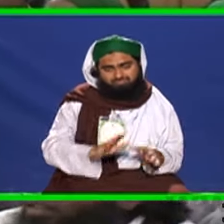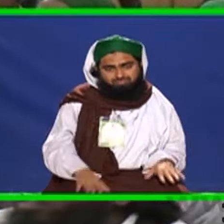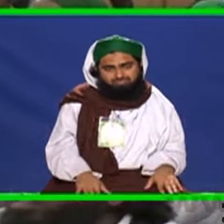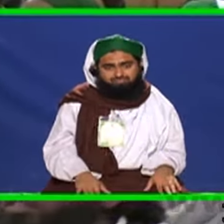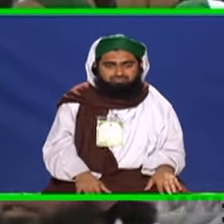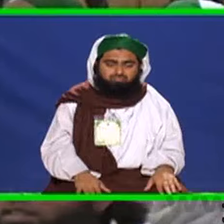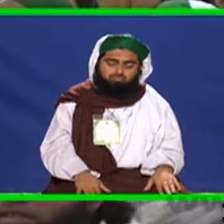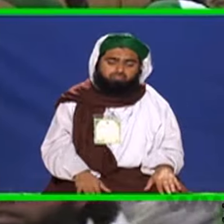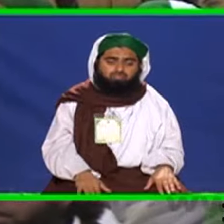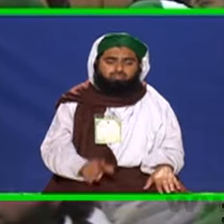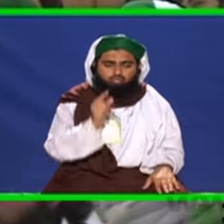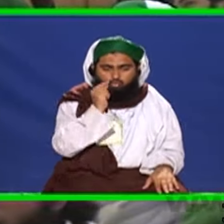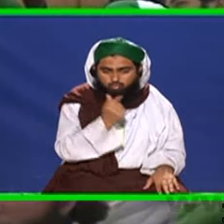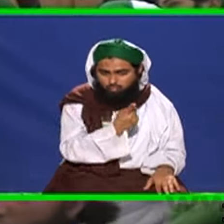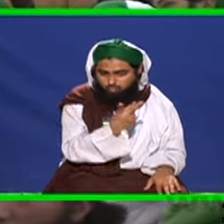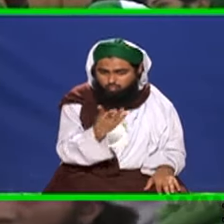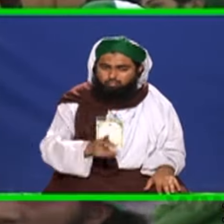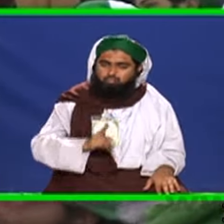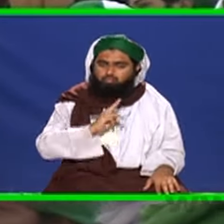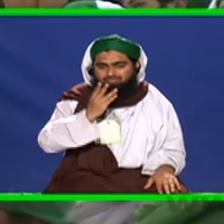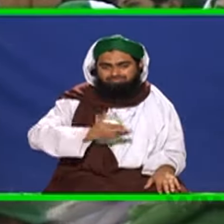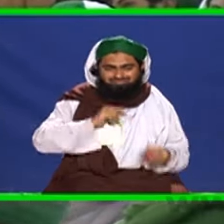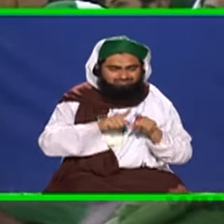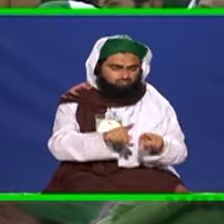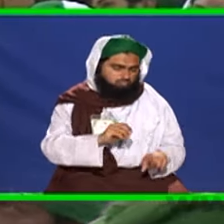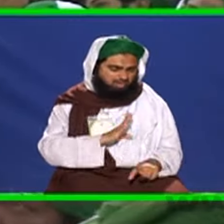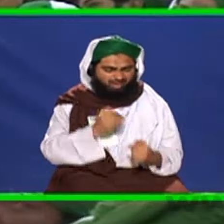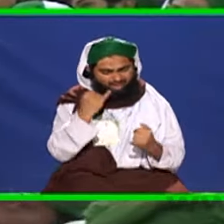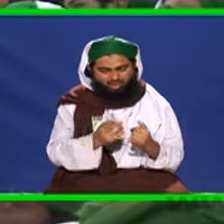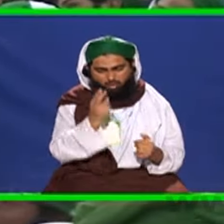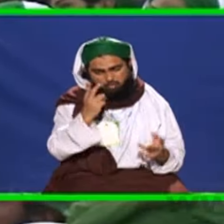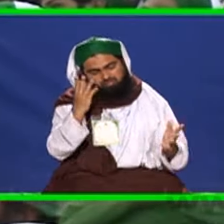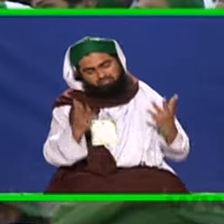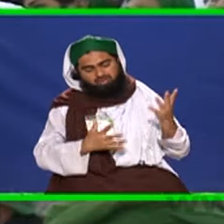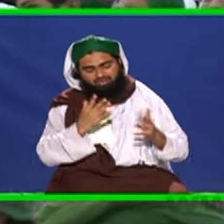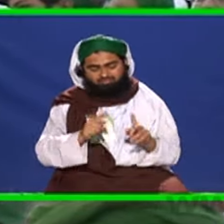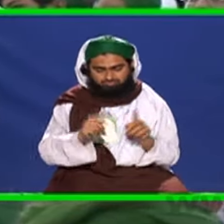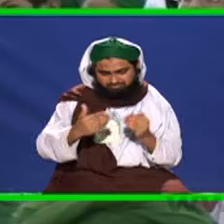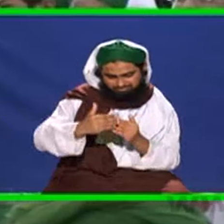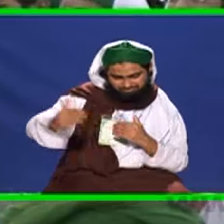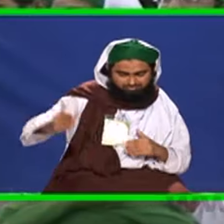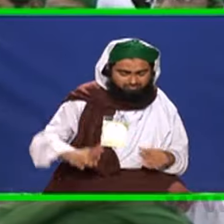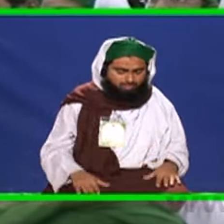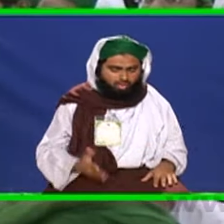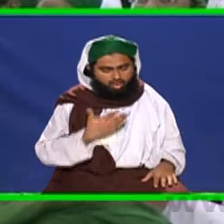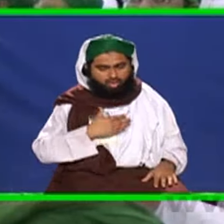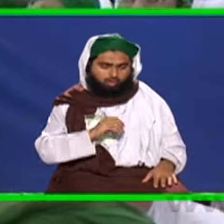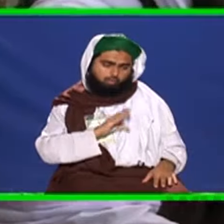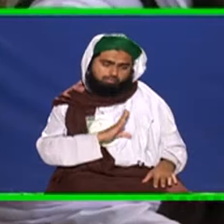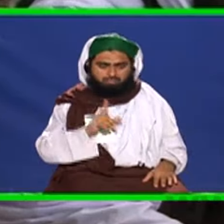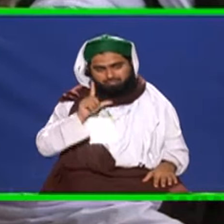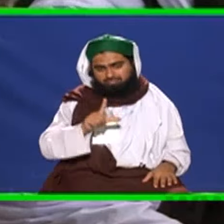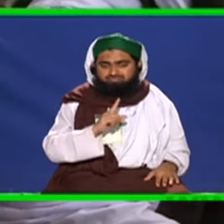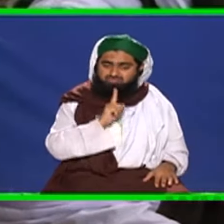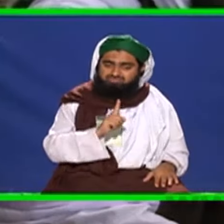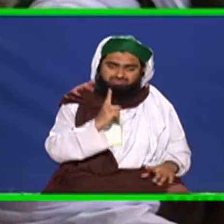یہ بھی بہت بڑی بات ہے. ان لوگوں سے تو ہم الگ ہو جائیں گے جو ماشاء اللہ سنتوں سے نفرت کرتے ہیں, دور بھاگتے ہیں, نعوذ باللہ من